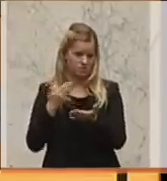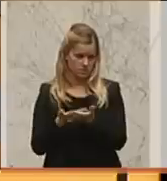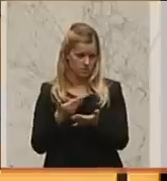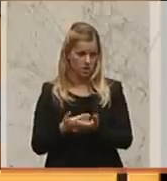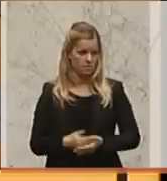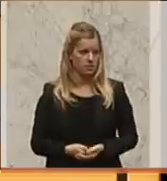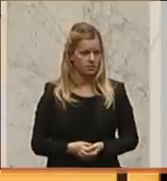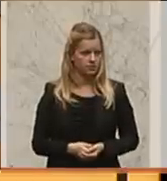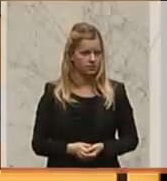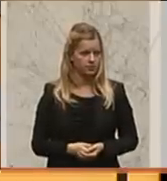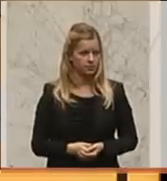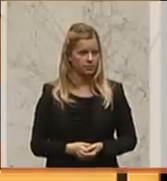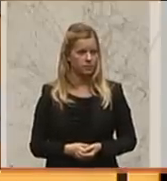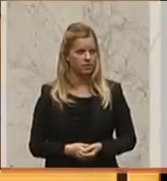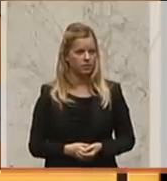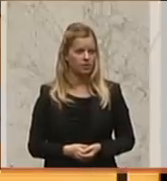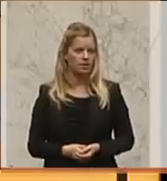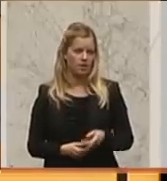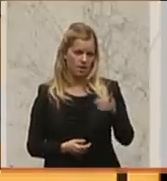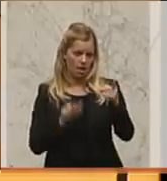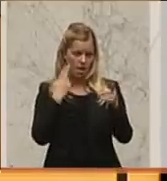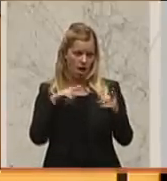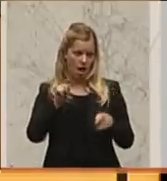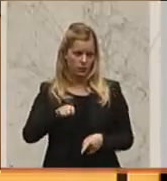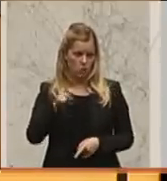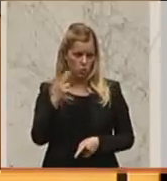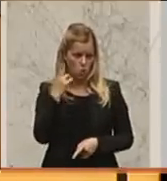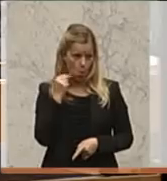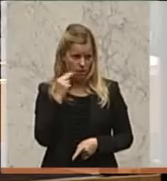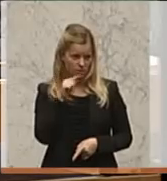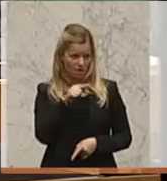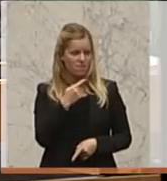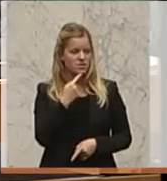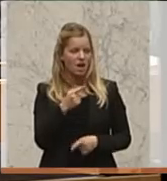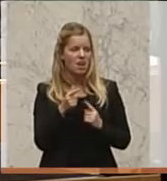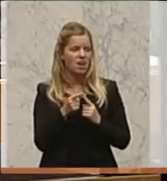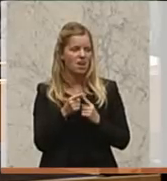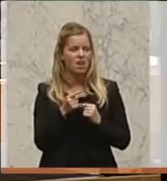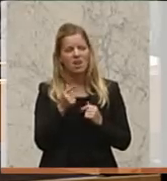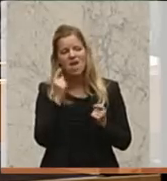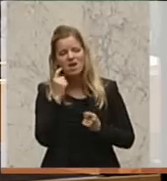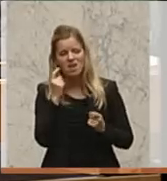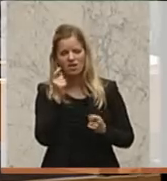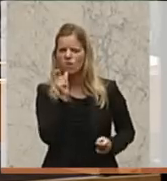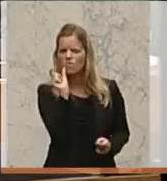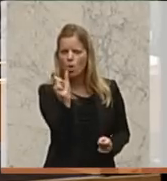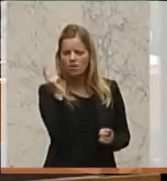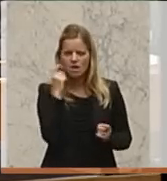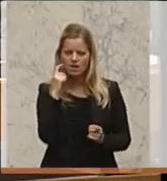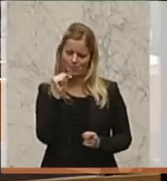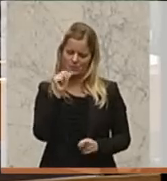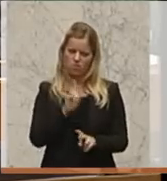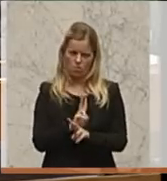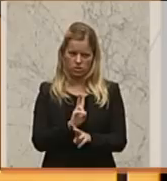Lächerlichkeit, Herr Abgeordneter Kräuter, ich würde mit dem Wort Lächerlichkeit ein bisschen vorsichtig sein, weil allein wenn wir die